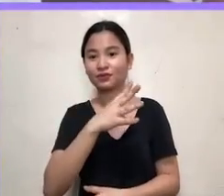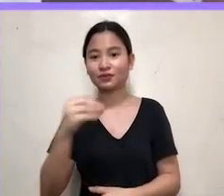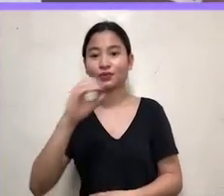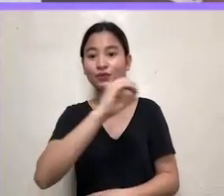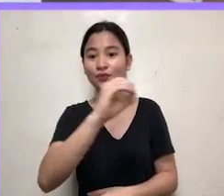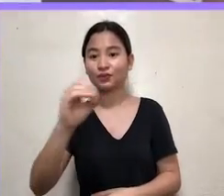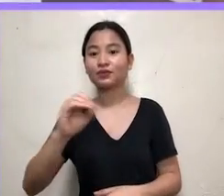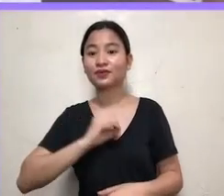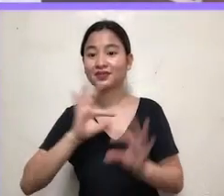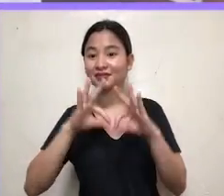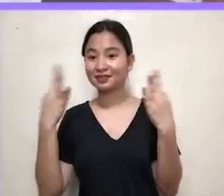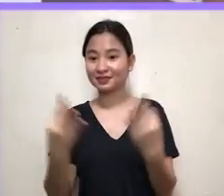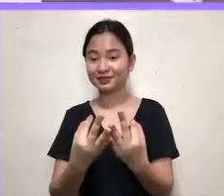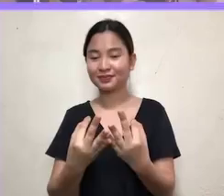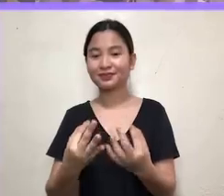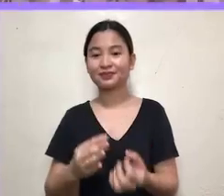at ng kani-kanilang pamilya